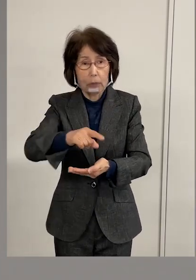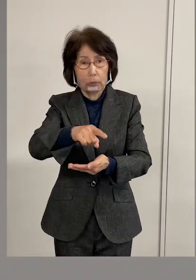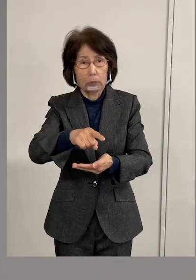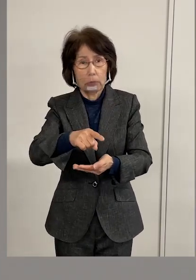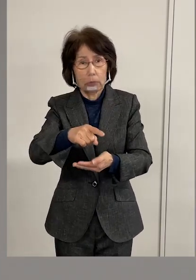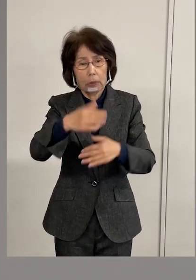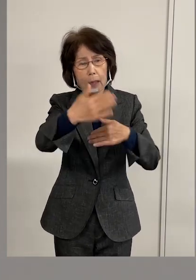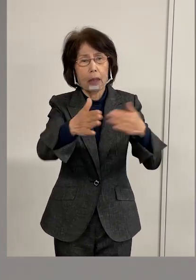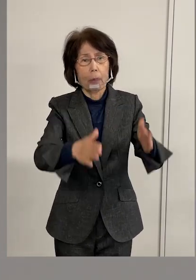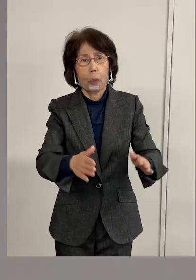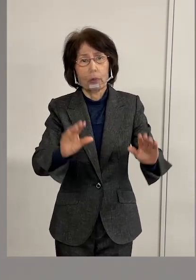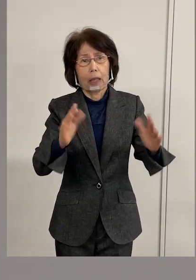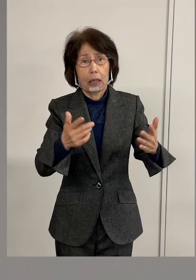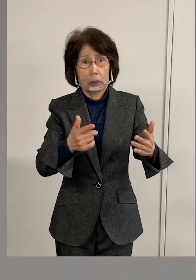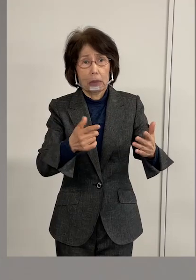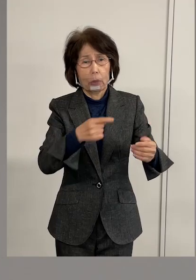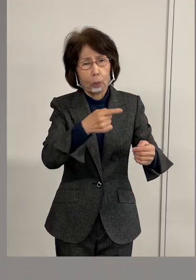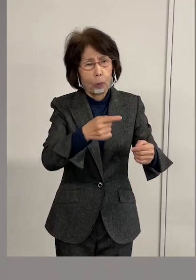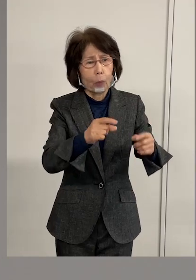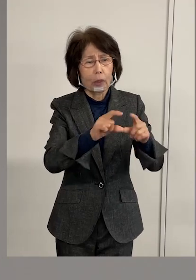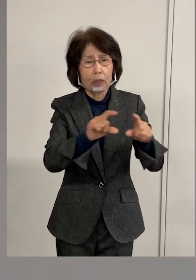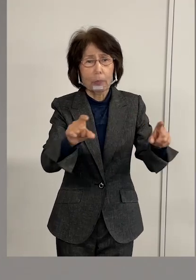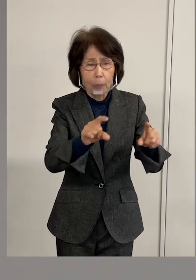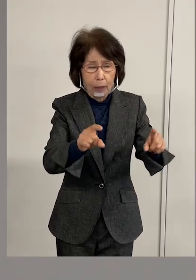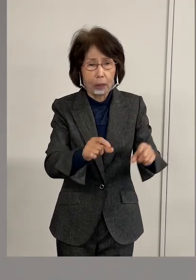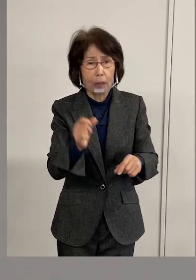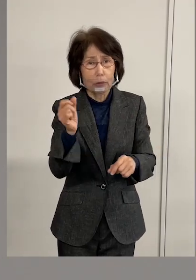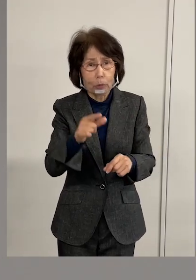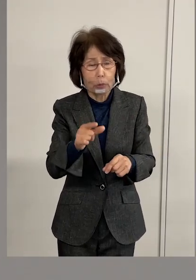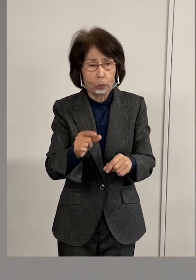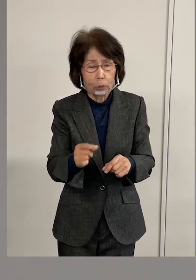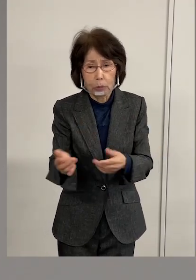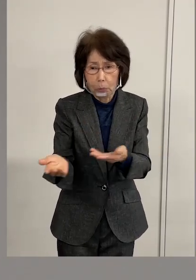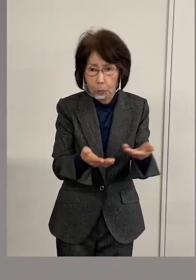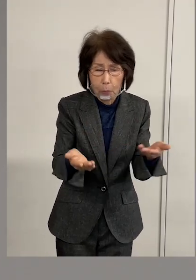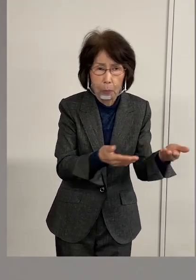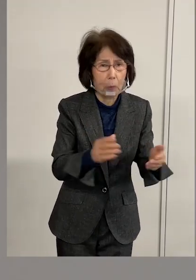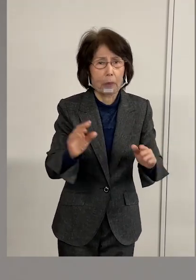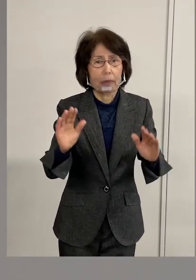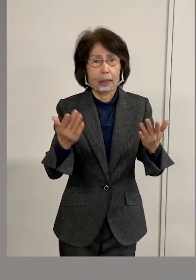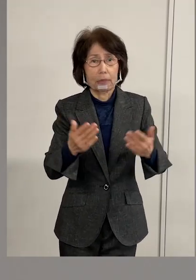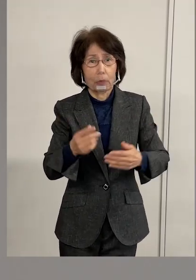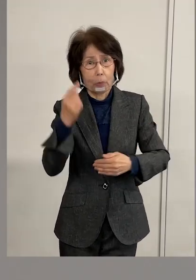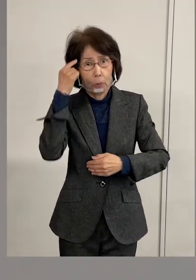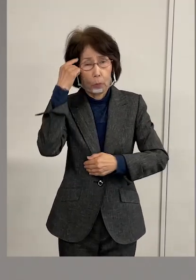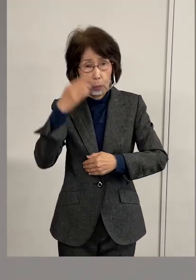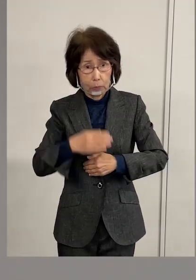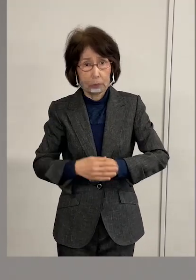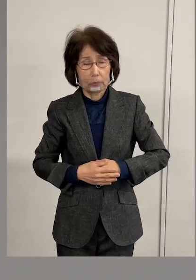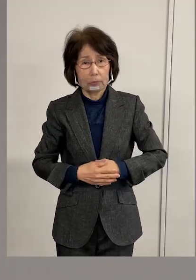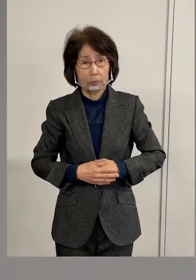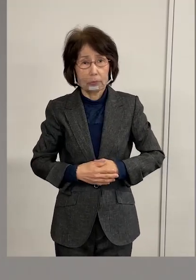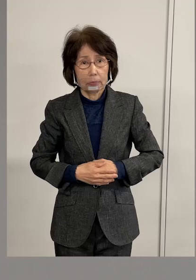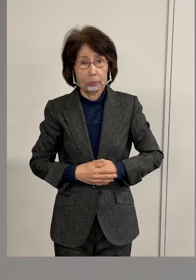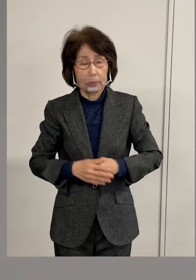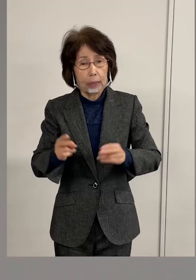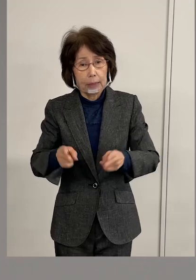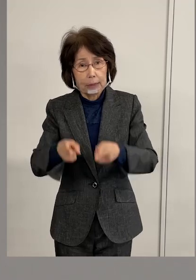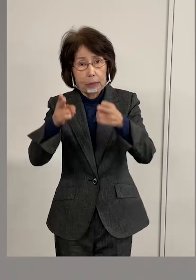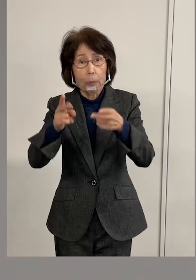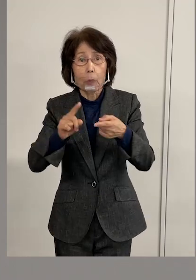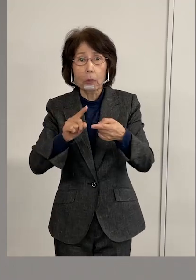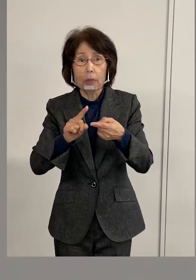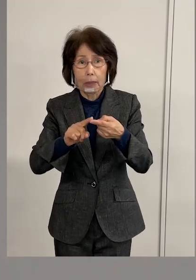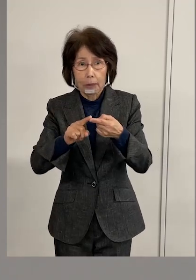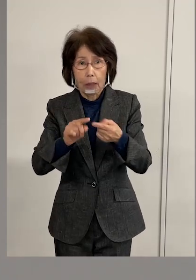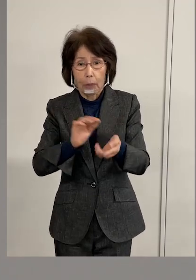ので、だからすぐ一般病院が受け入れるかどうかというのはあるので、やっぱりそれぞれの今、専門的な病院で受け入れ